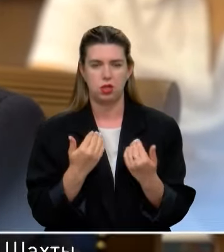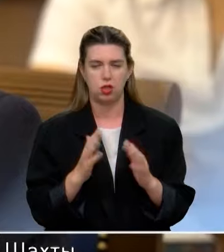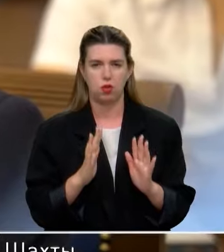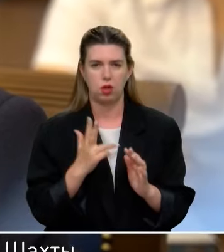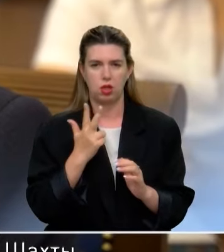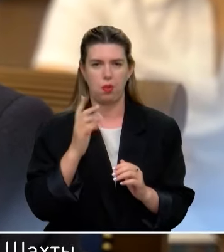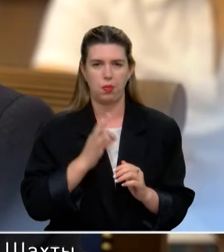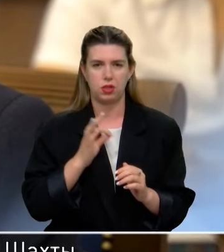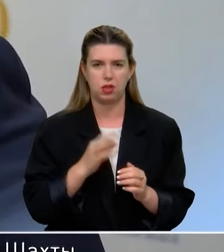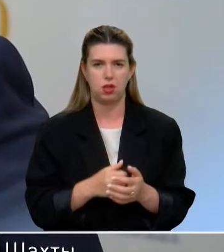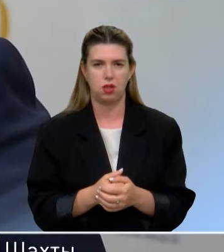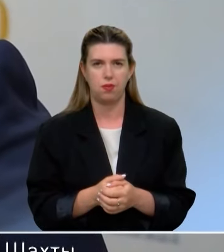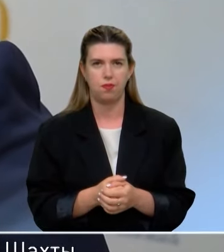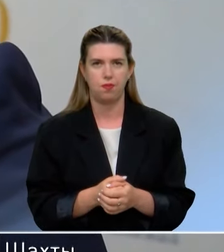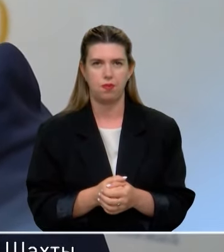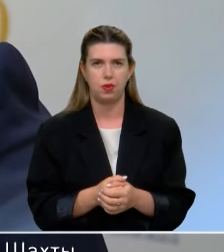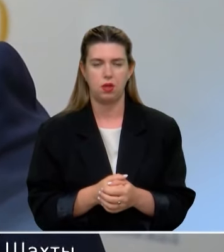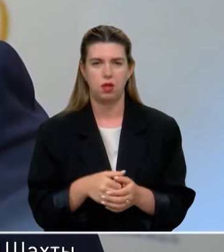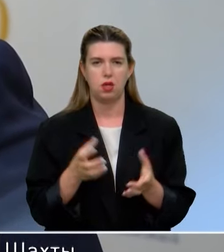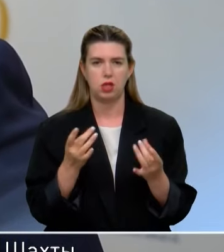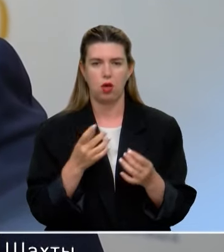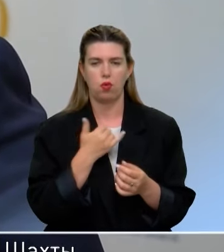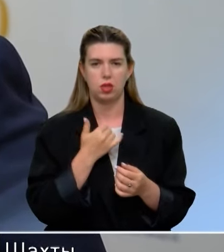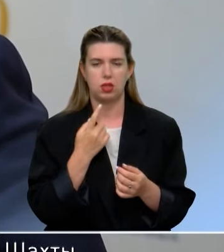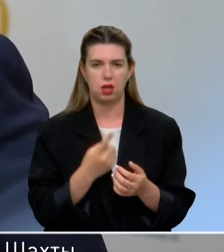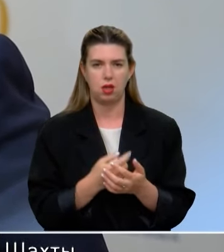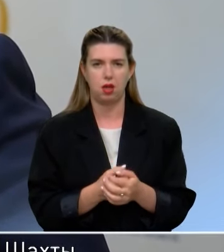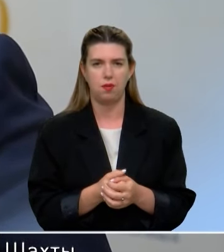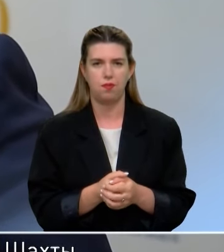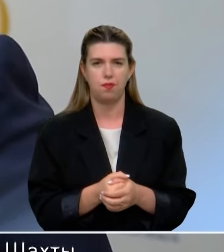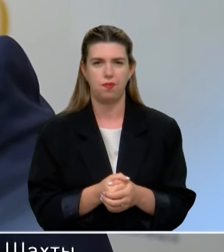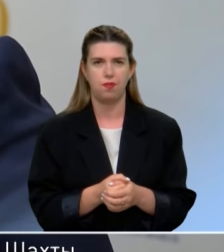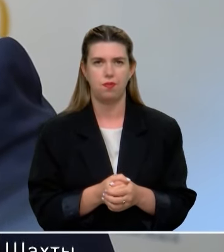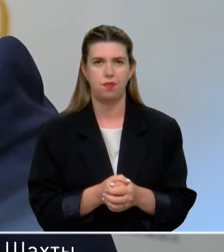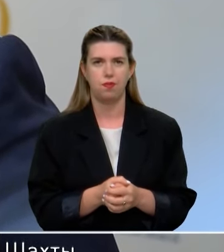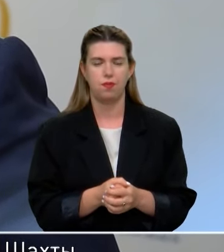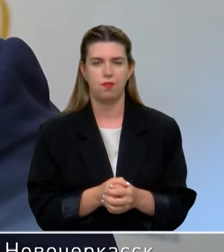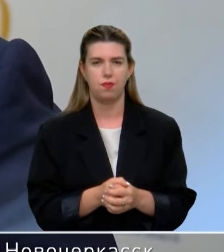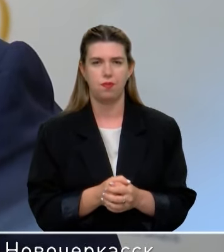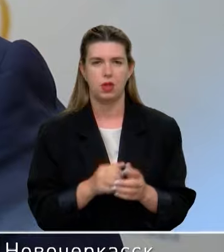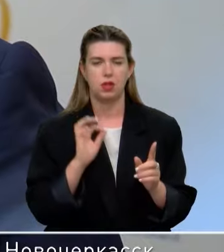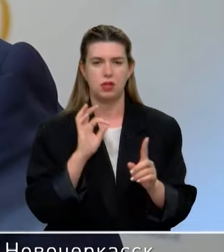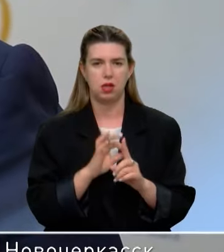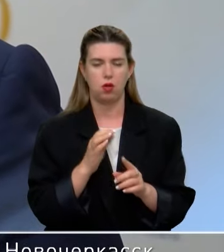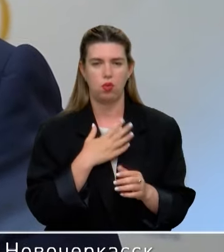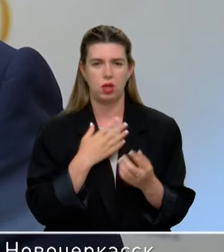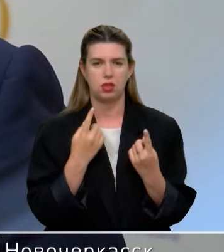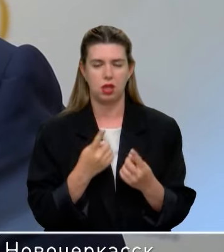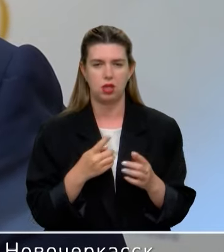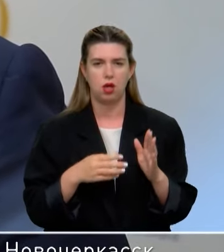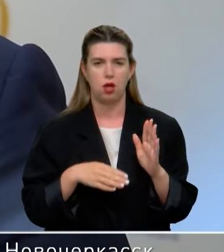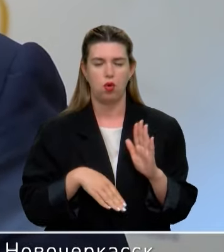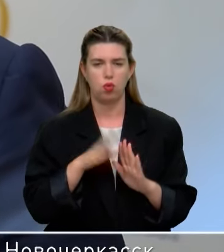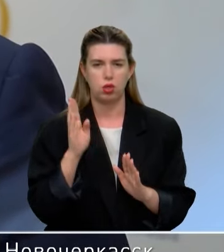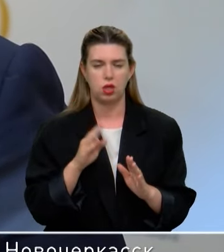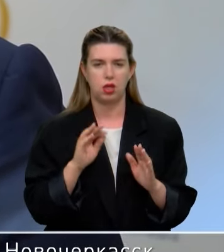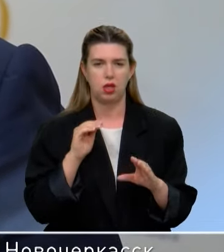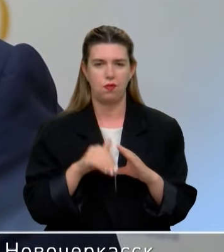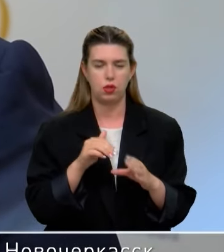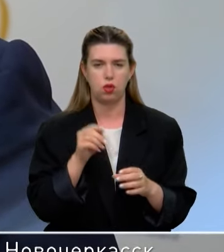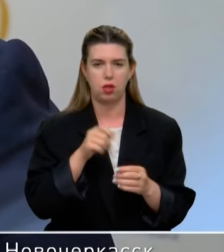только 3% цель у нас одна - это улучшать инвестиционный